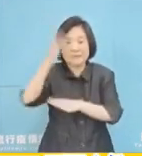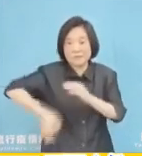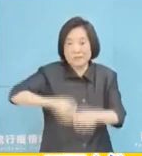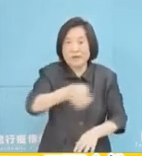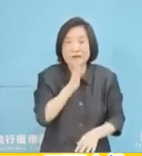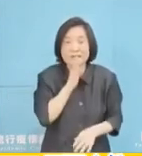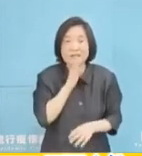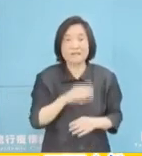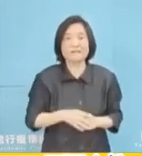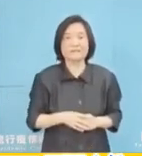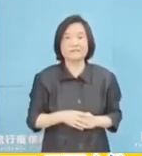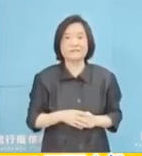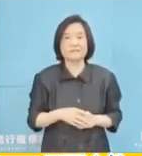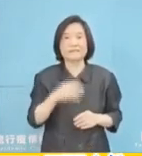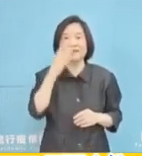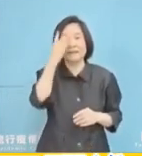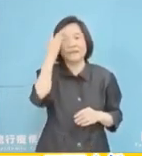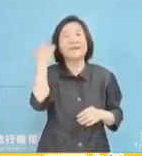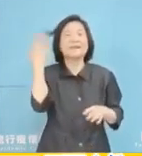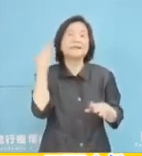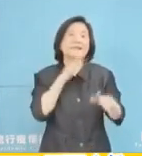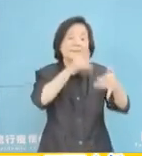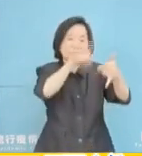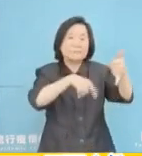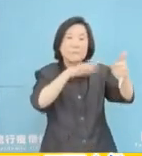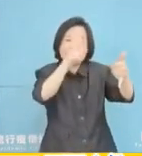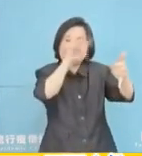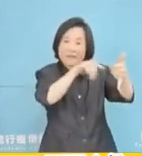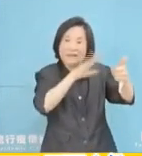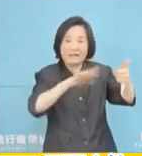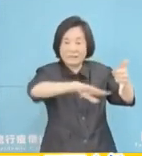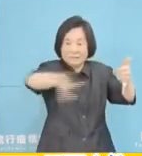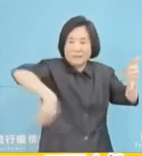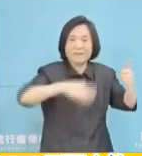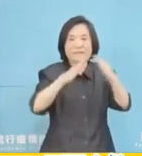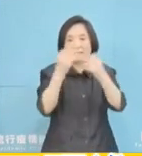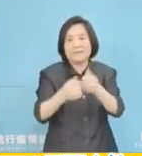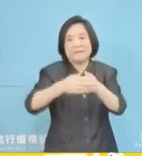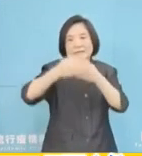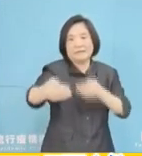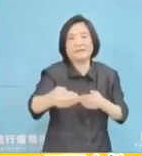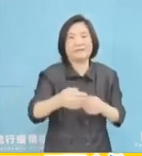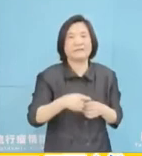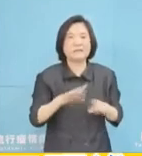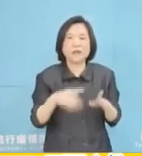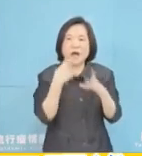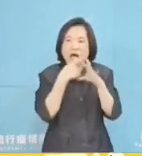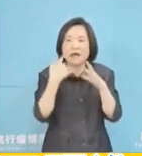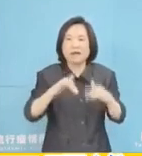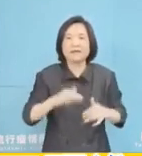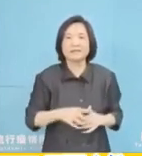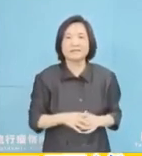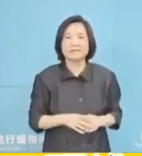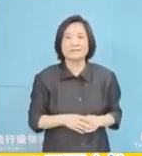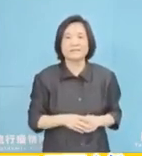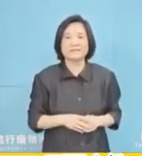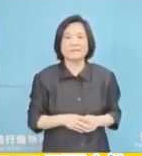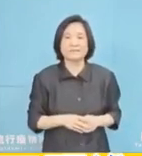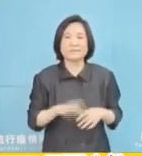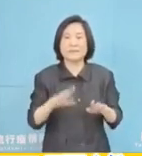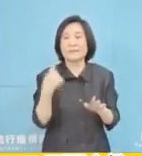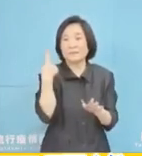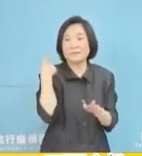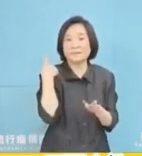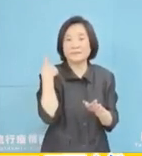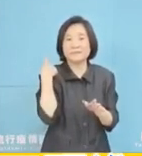担？ 以前是一人确诊全家居家隔离的，只是我们要考虑说要不要筛检。不过这样因